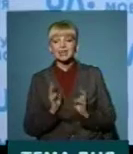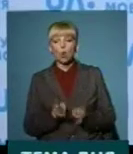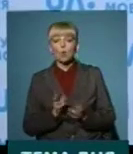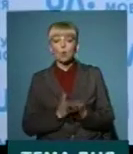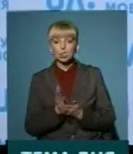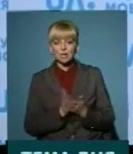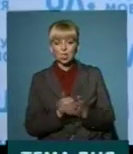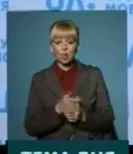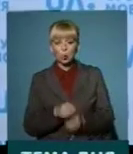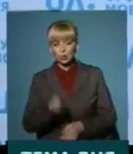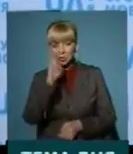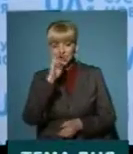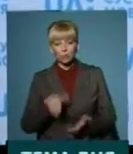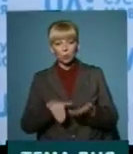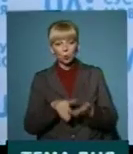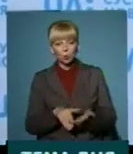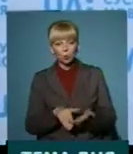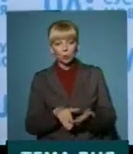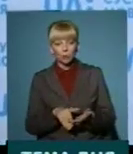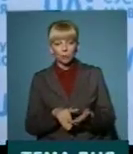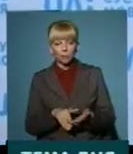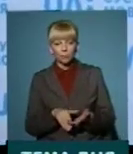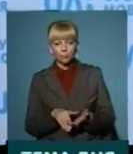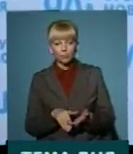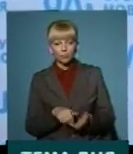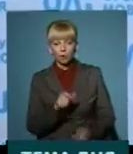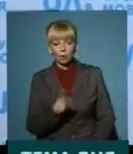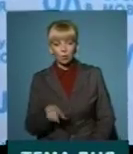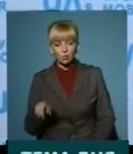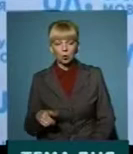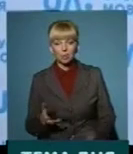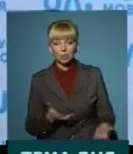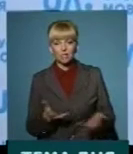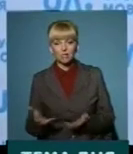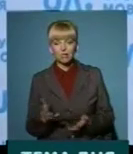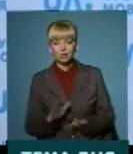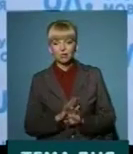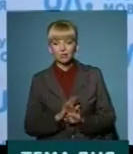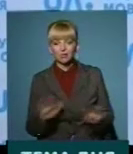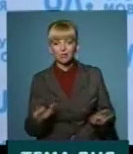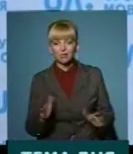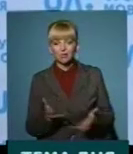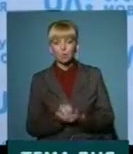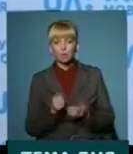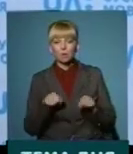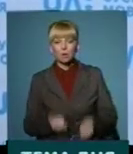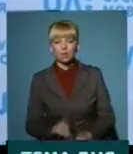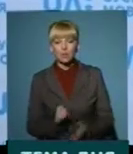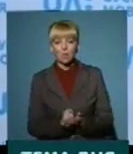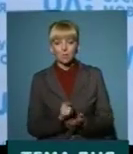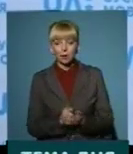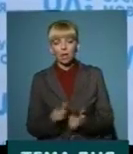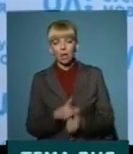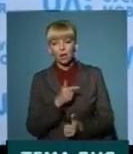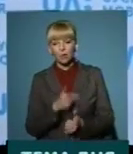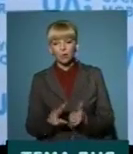стажу, або державну допомогу особам, які не набули права на пенсію, або